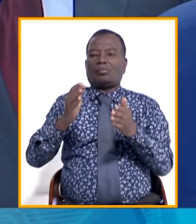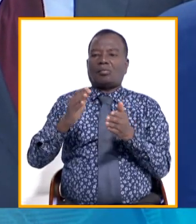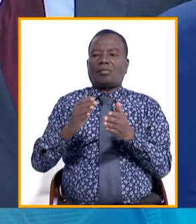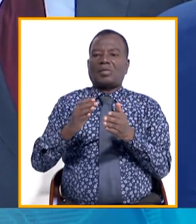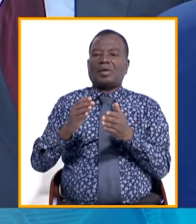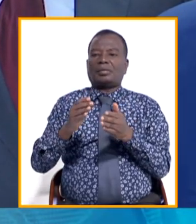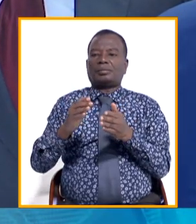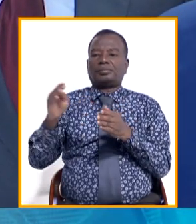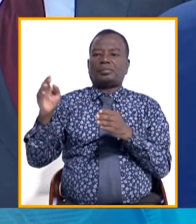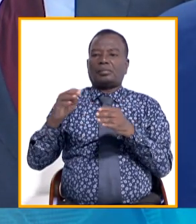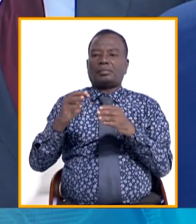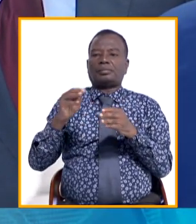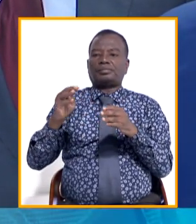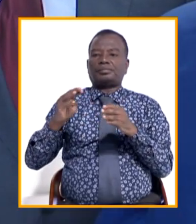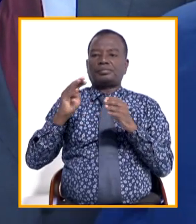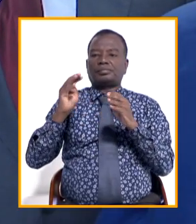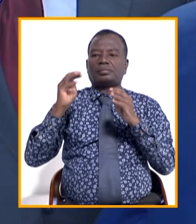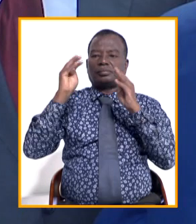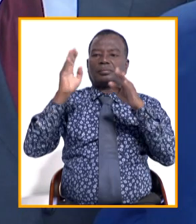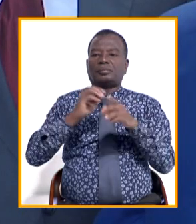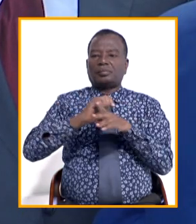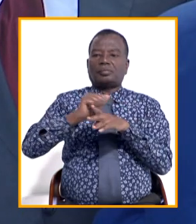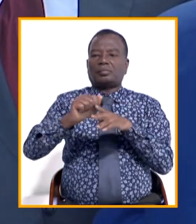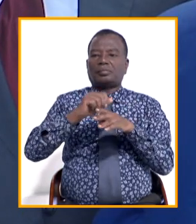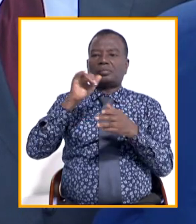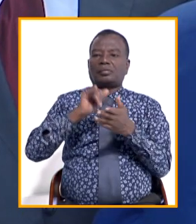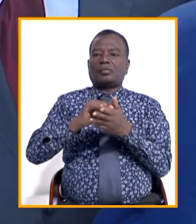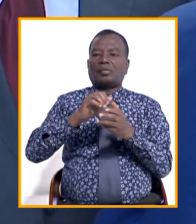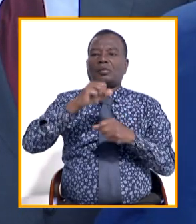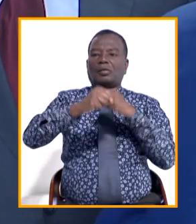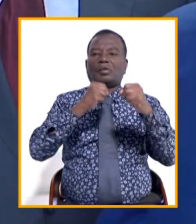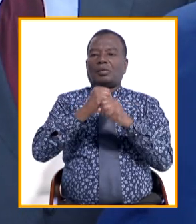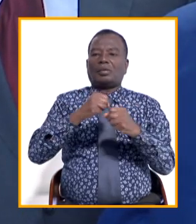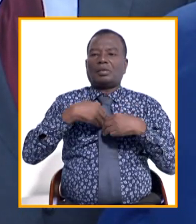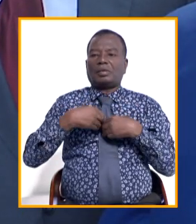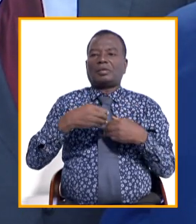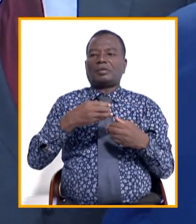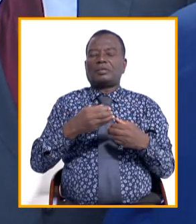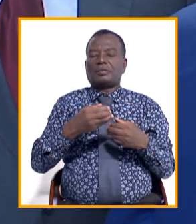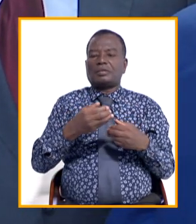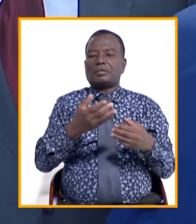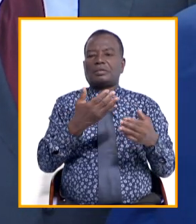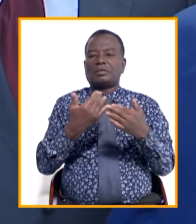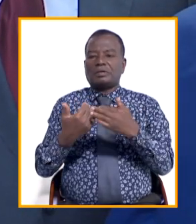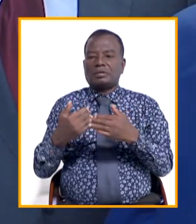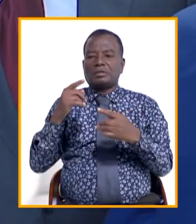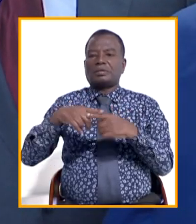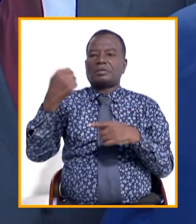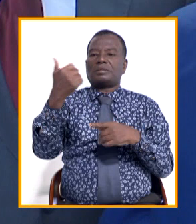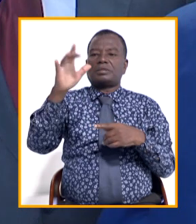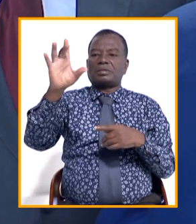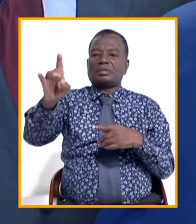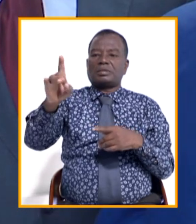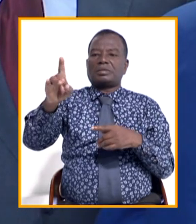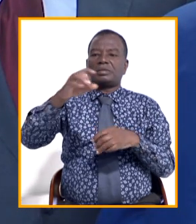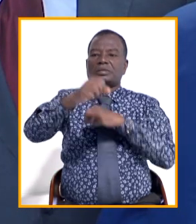le maître d'apprentissage. Le maître d'apprentissage, son âge a été ramené à 18 ans pour être conforme à la majorité